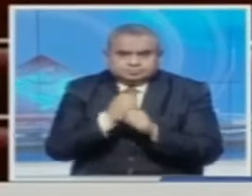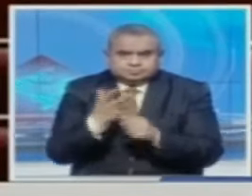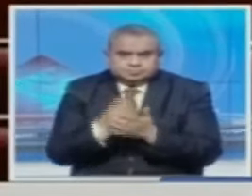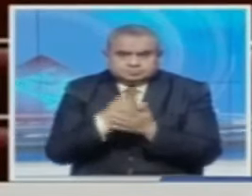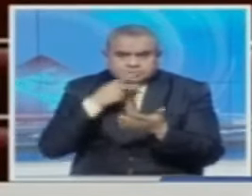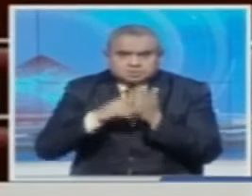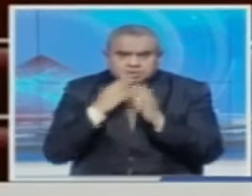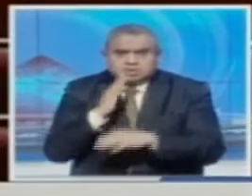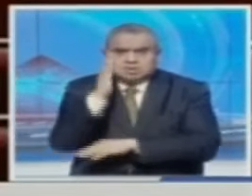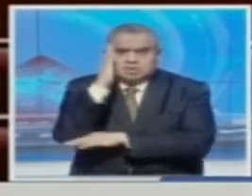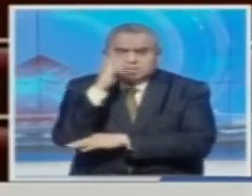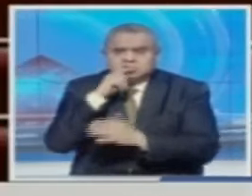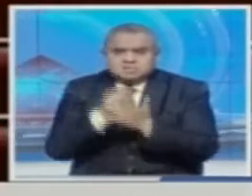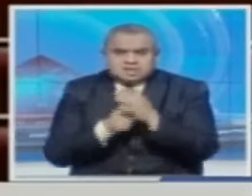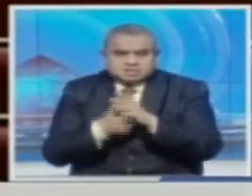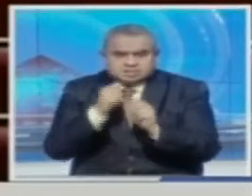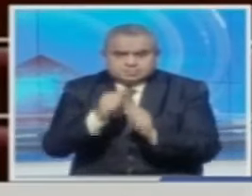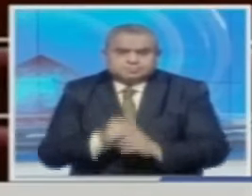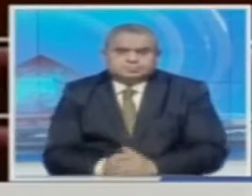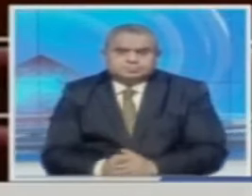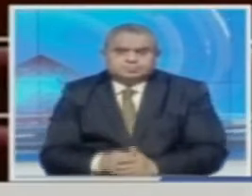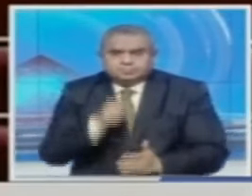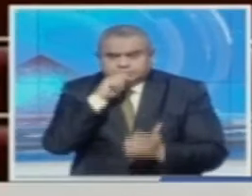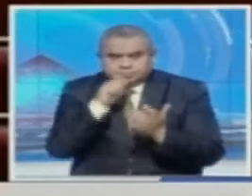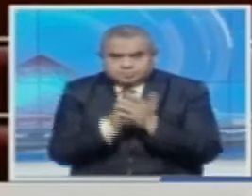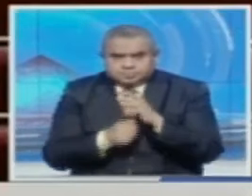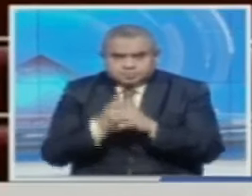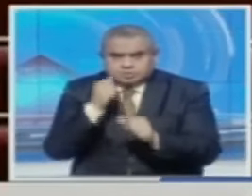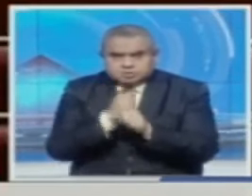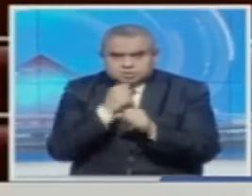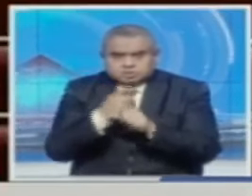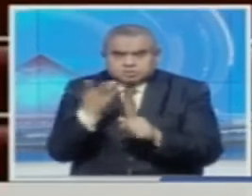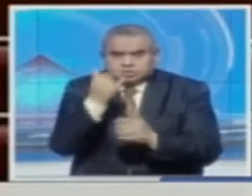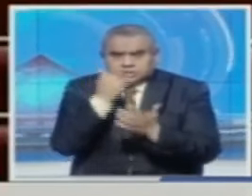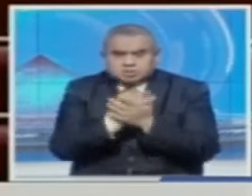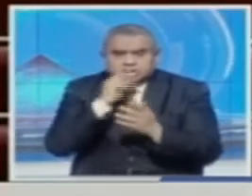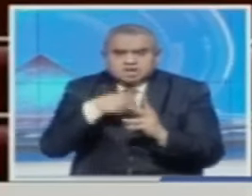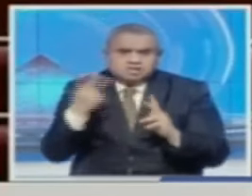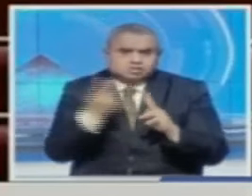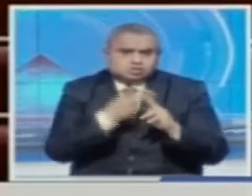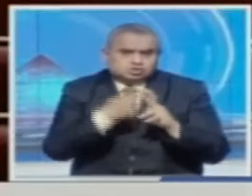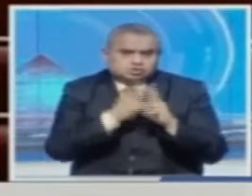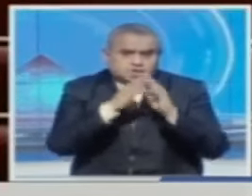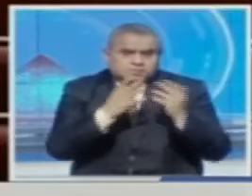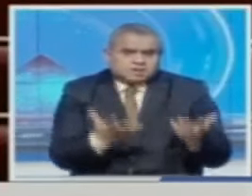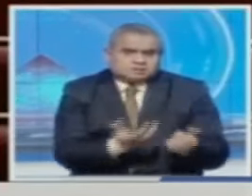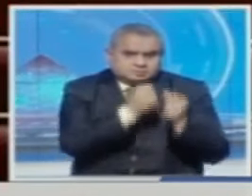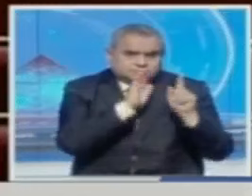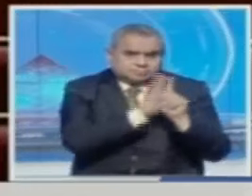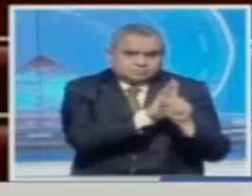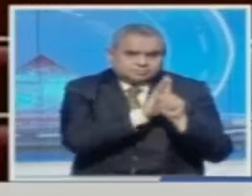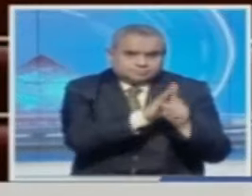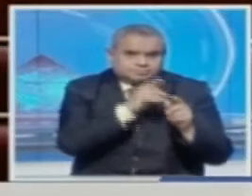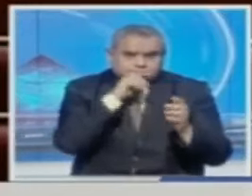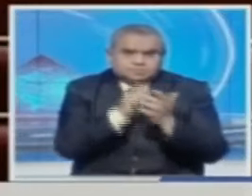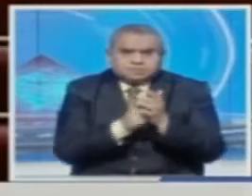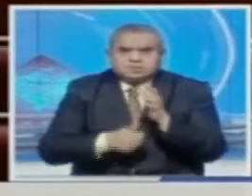على أوكرانيا. بالتأكيد أن احتياجات الشعب المصري لابد أن يتم توفيرها من أي مصدر